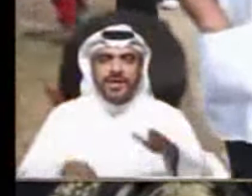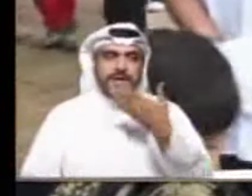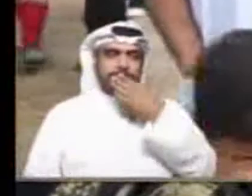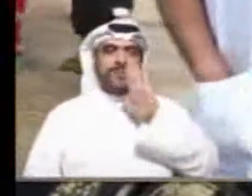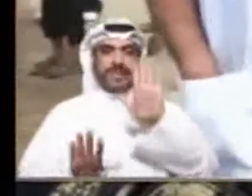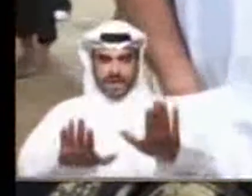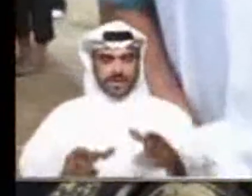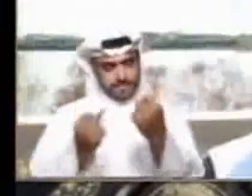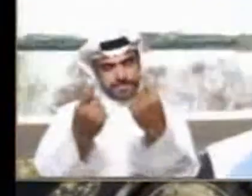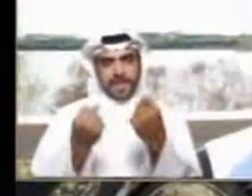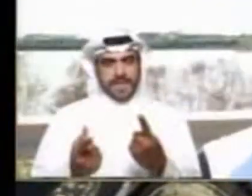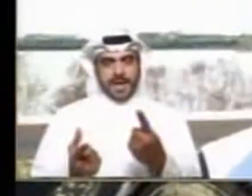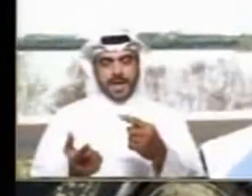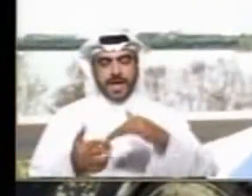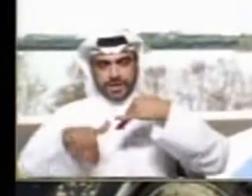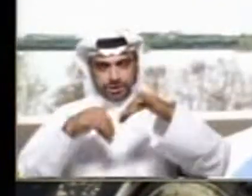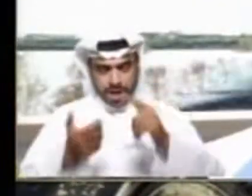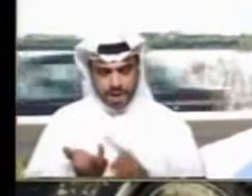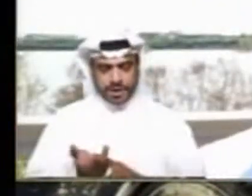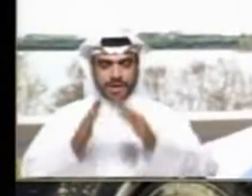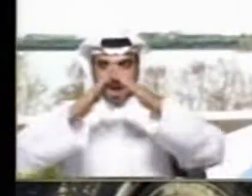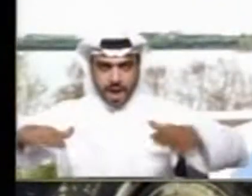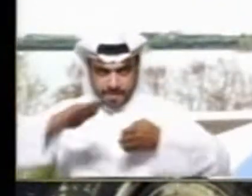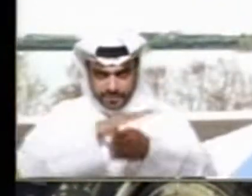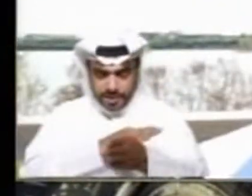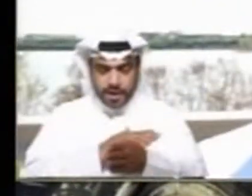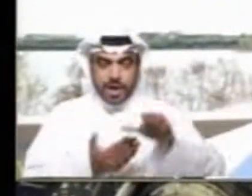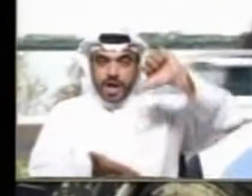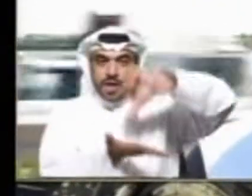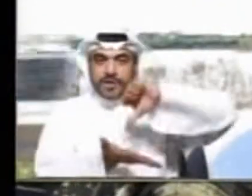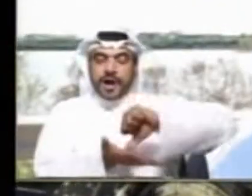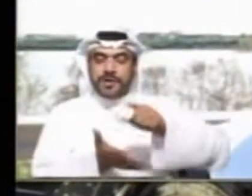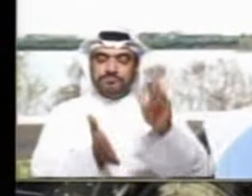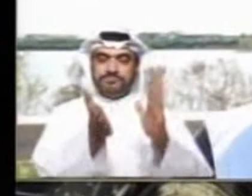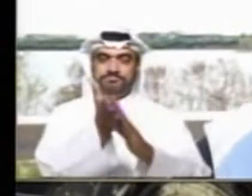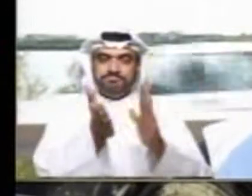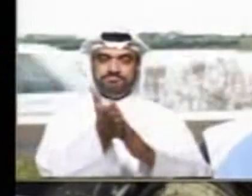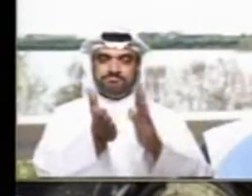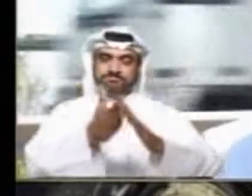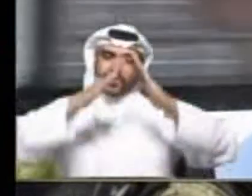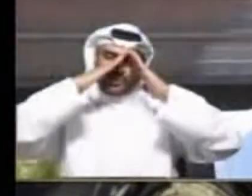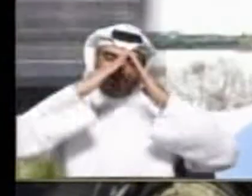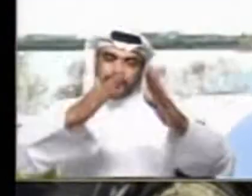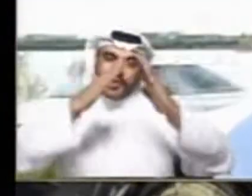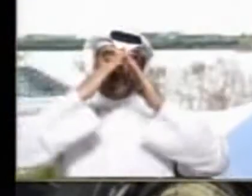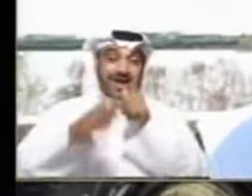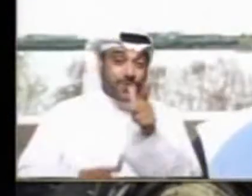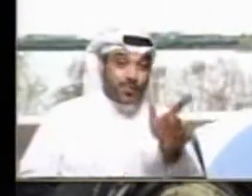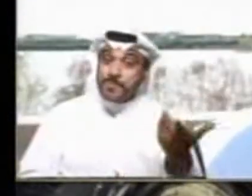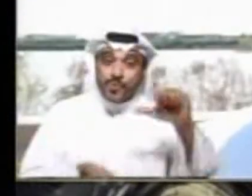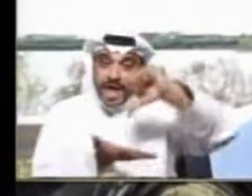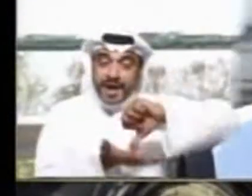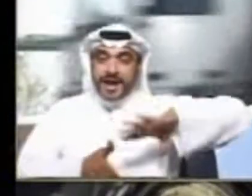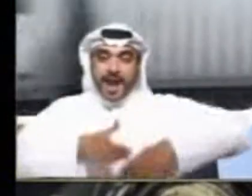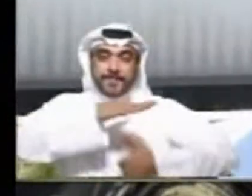الوضع، وكان الجانب الإيراني كثير الإشادة بقائد الإنسانية صاحب السمو أمير البلاد الشيخ